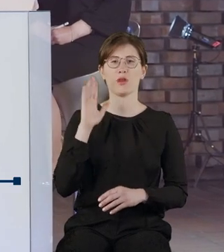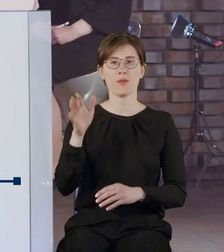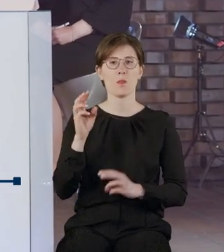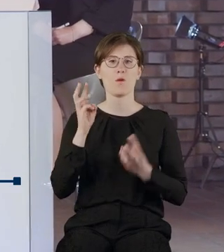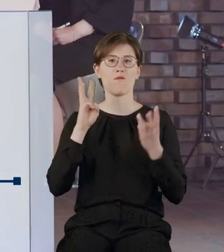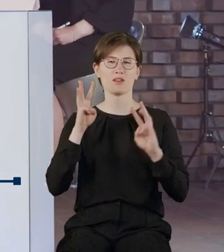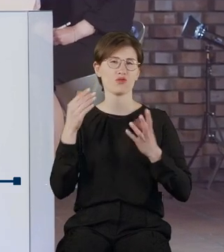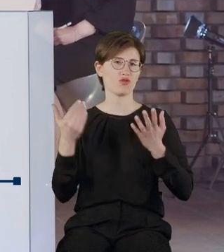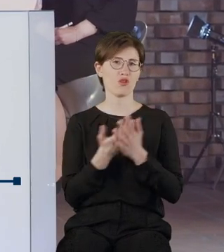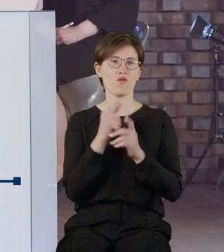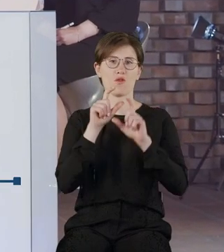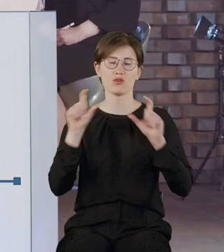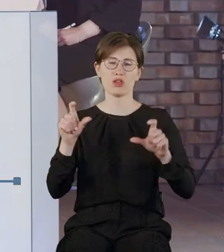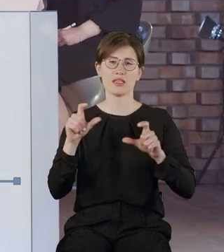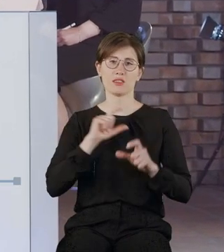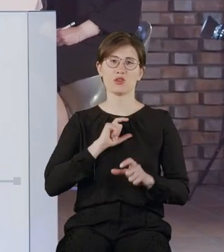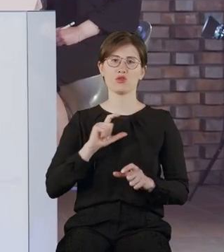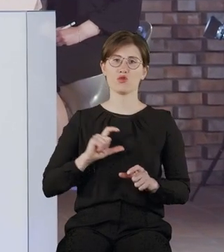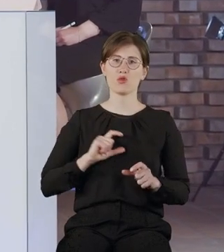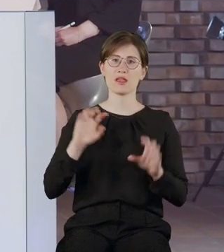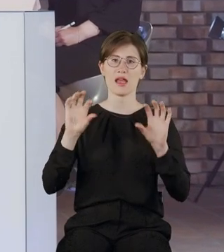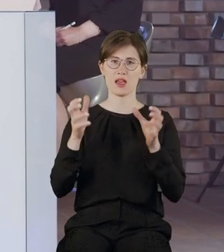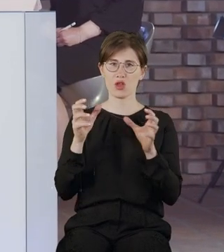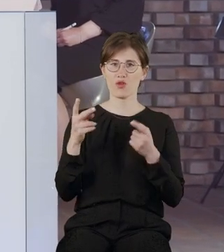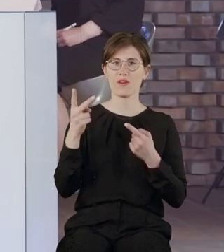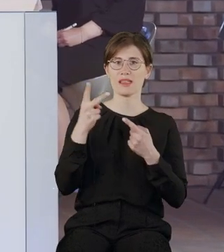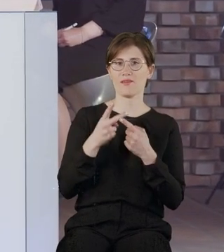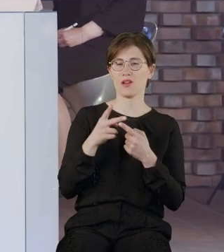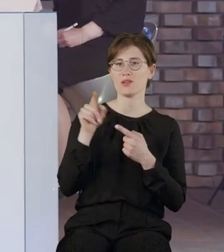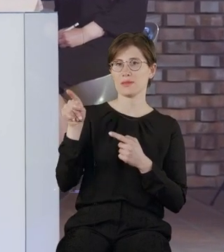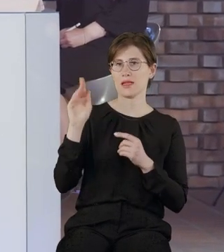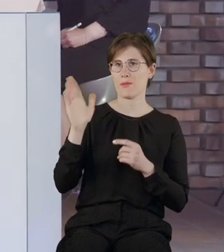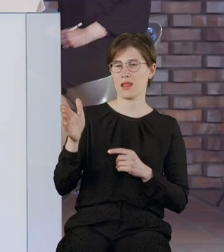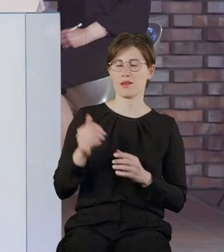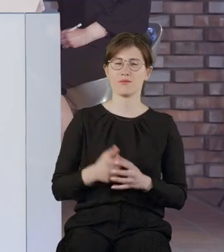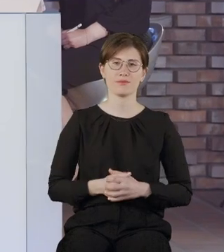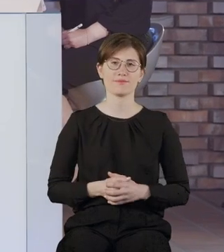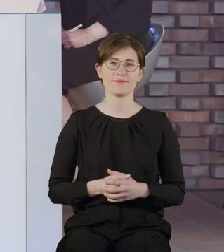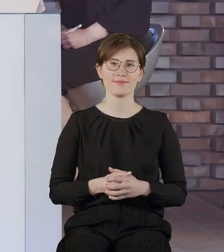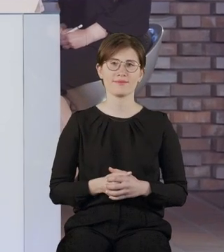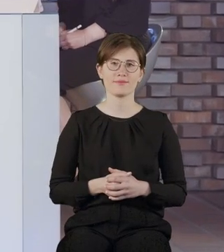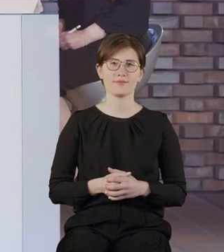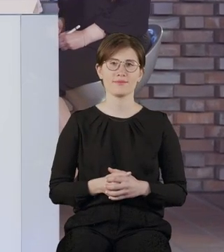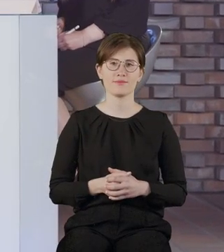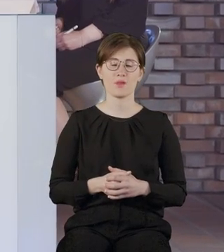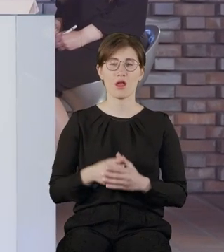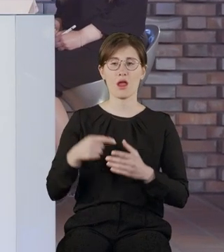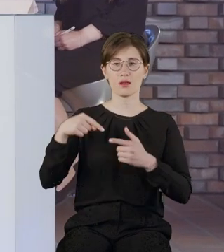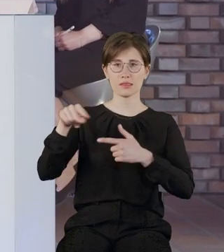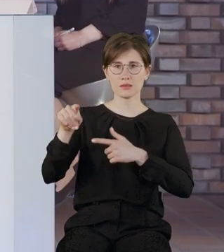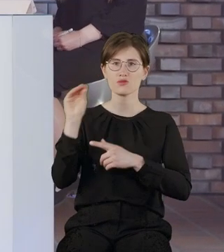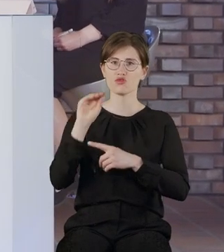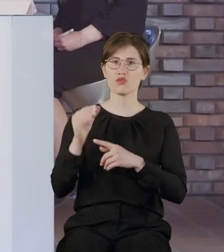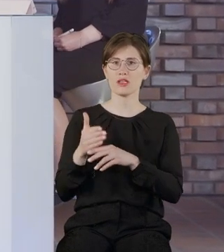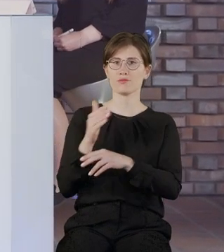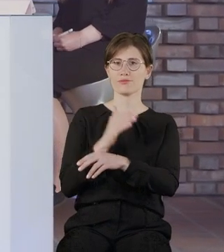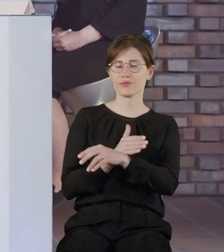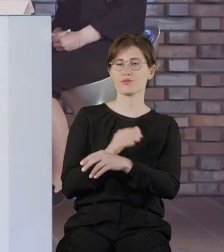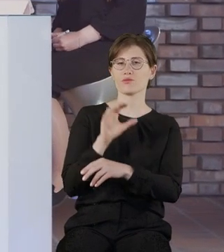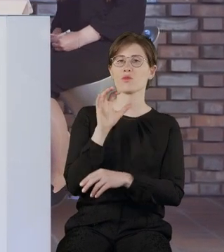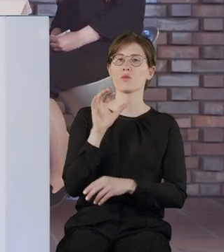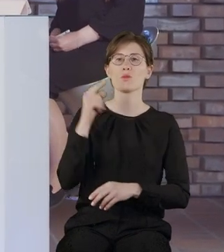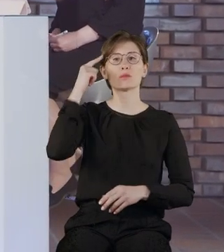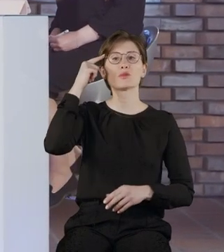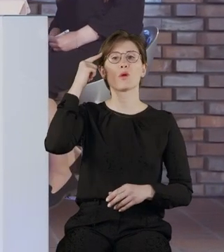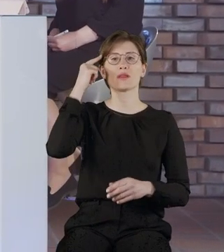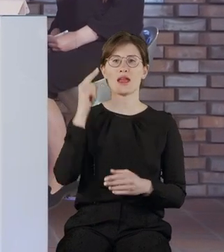studiach radiowych i telewizyjnych powstających właśnie na Wydziale Nauk Społecznych. Zanim jednak przejdziemy do materiału filmowego, przypominamy,